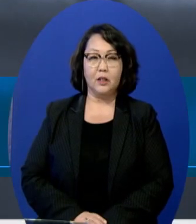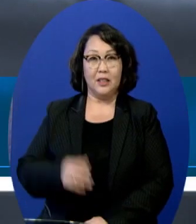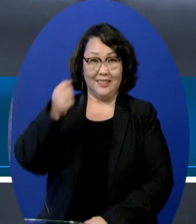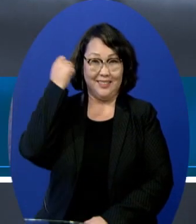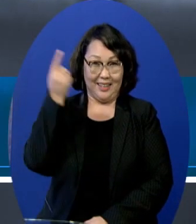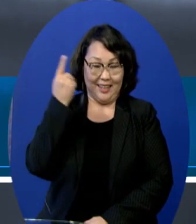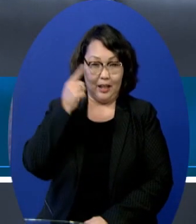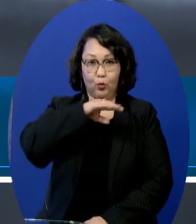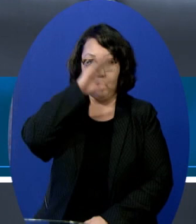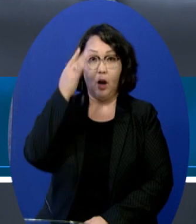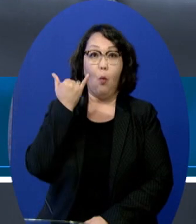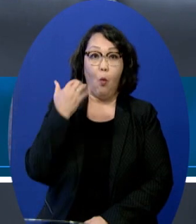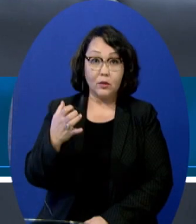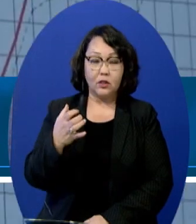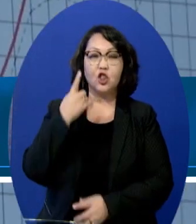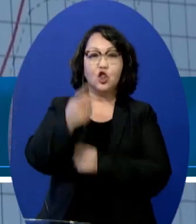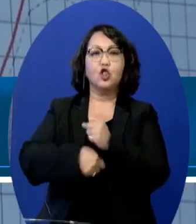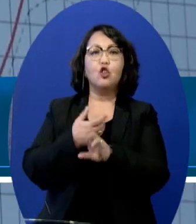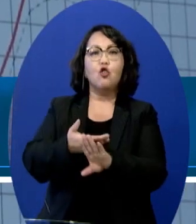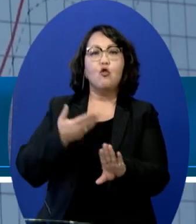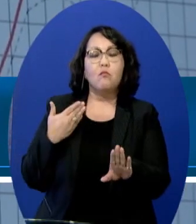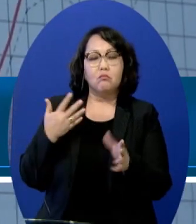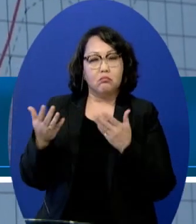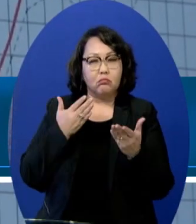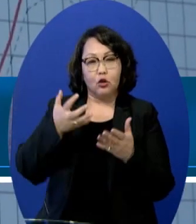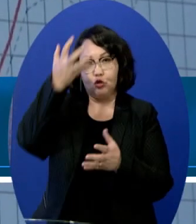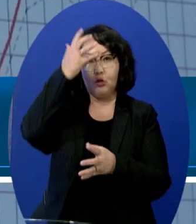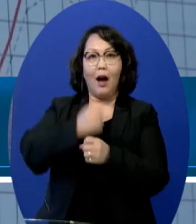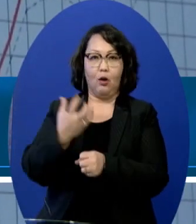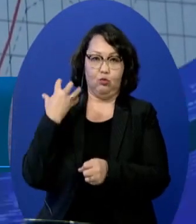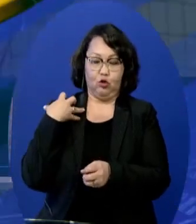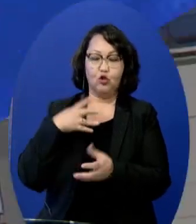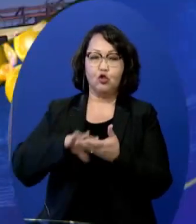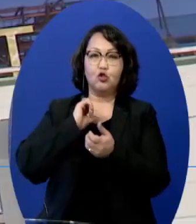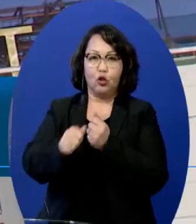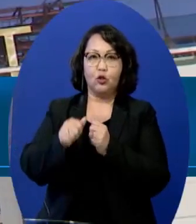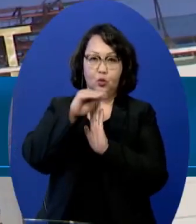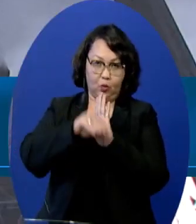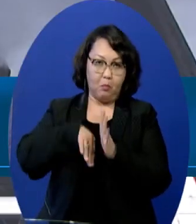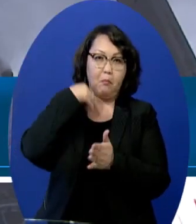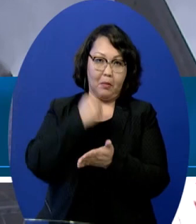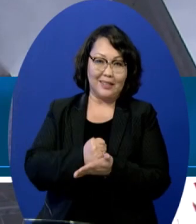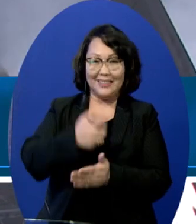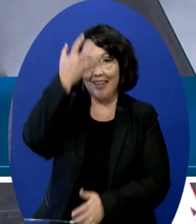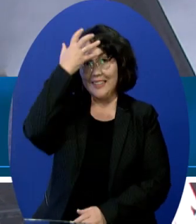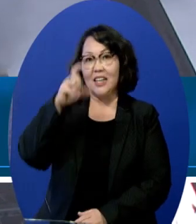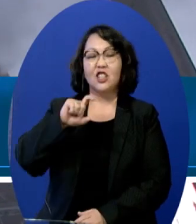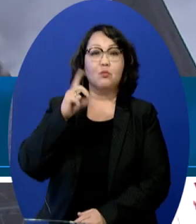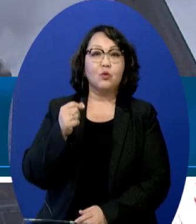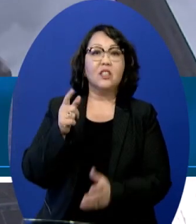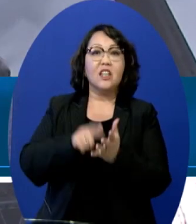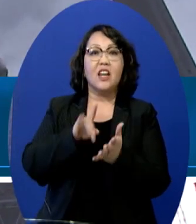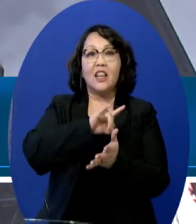дулаан усны хэрэглээг өмнөх оны мөн үетэй харьцуулан төр төлбөрийг нь төлөх журам батлагдлаа. Засгийн газар эрчим хүчний хэрэглээг